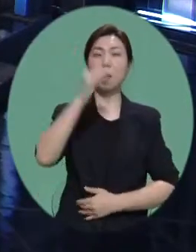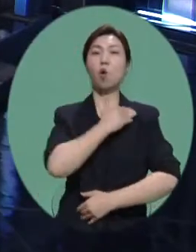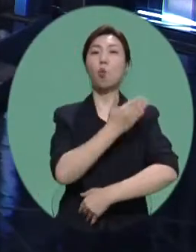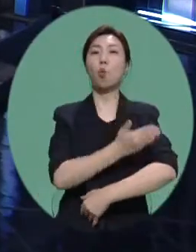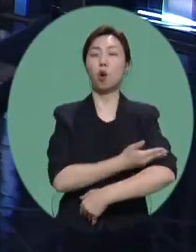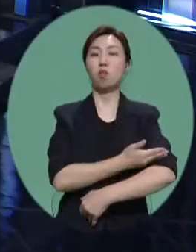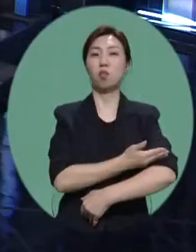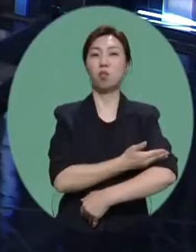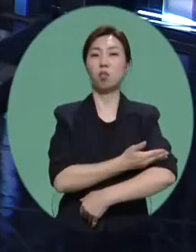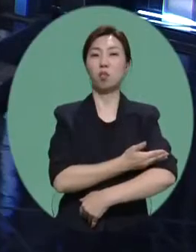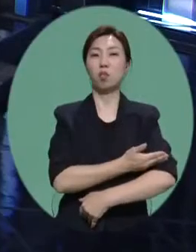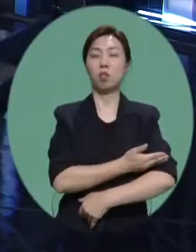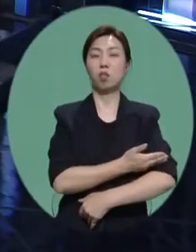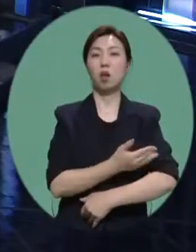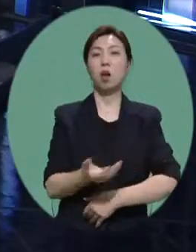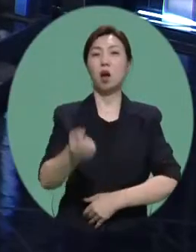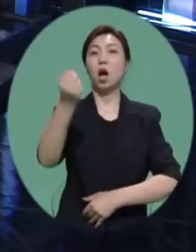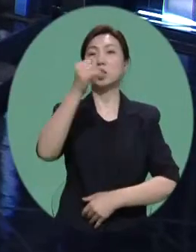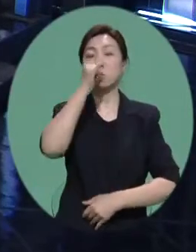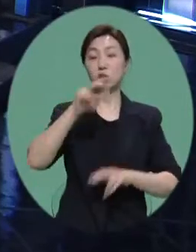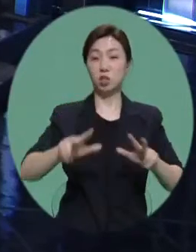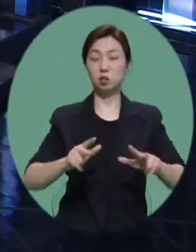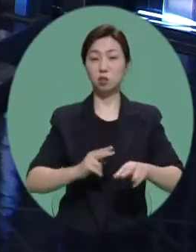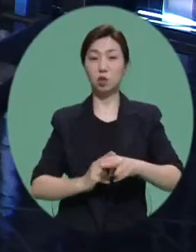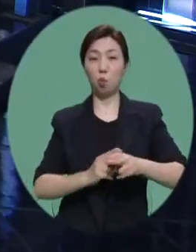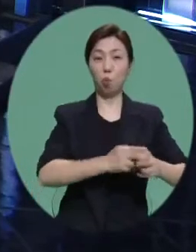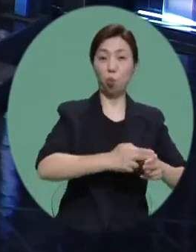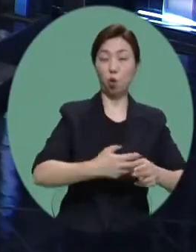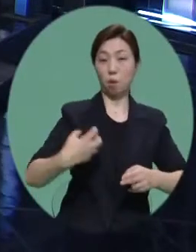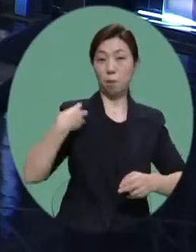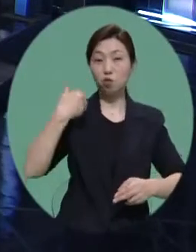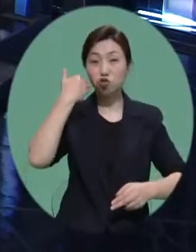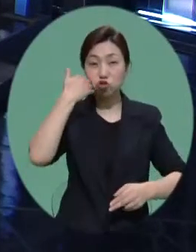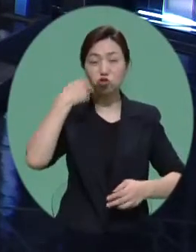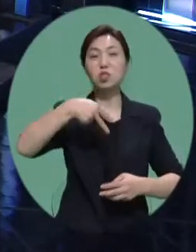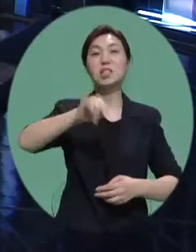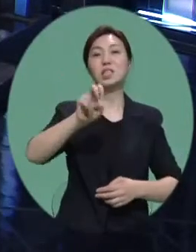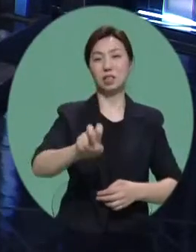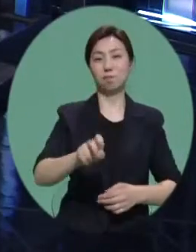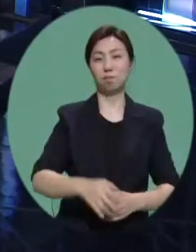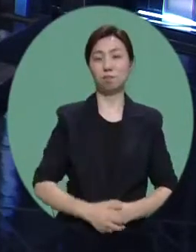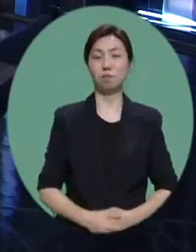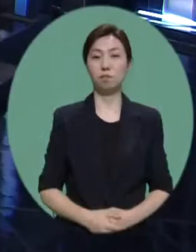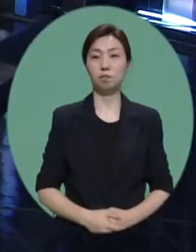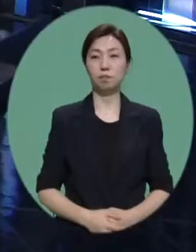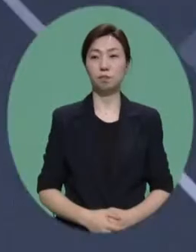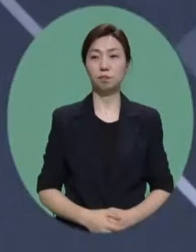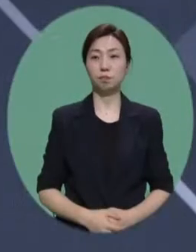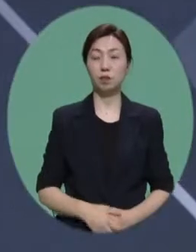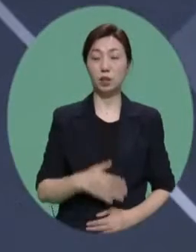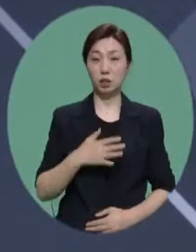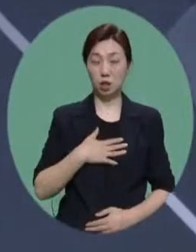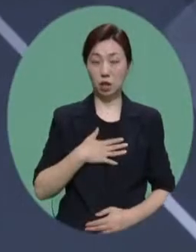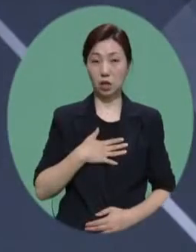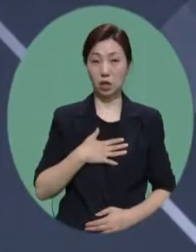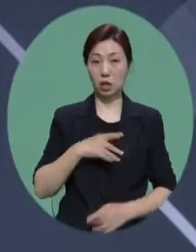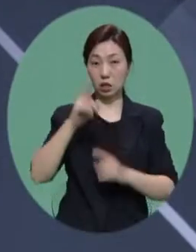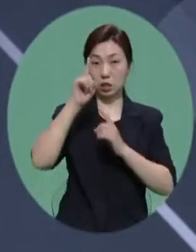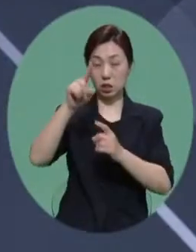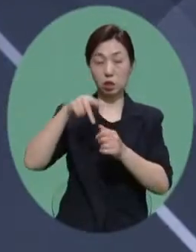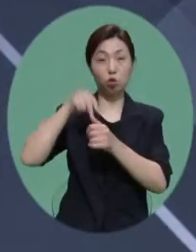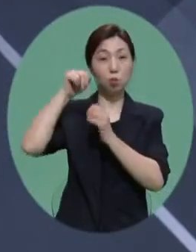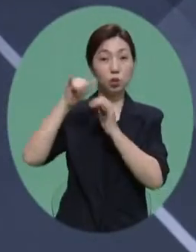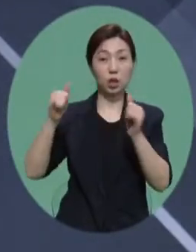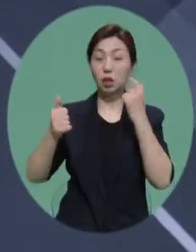넘어가지 마세요 임상시험 알 수도 없고 도로시가 입니까 제가 우리 이제 배 부분 님께 또 지리를